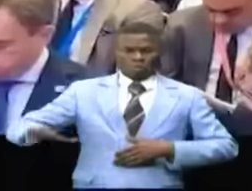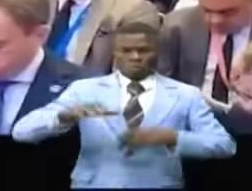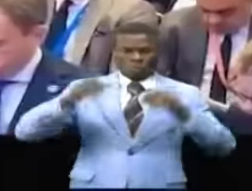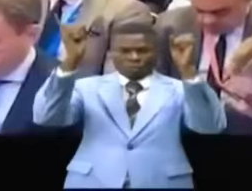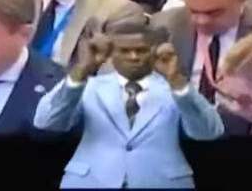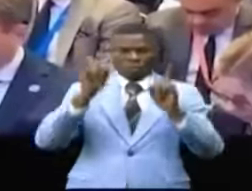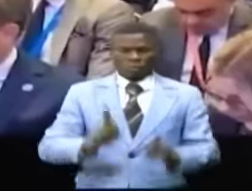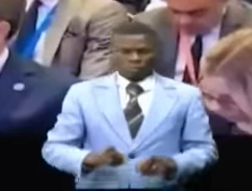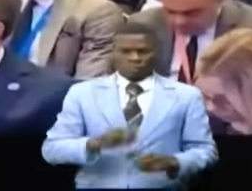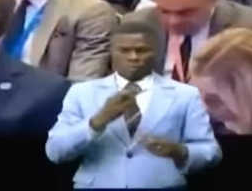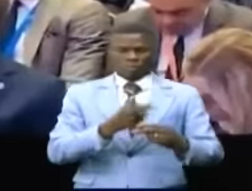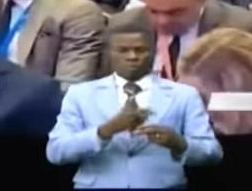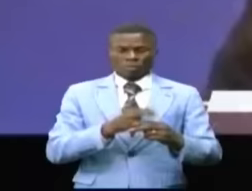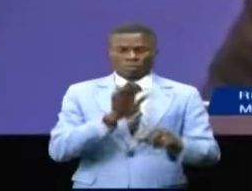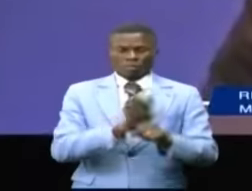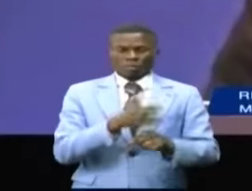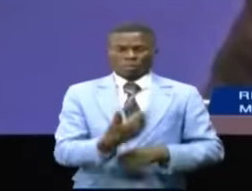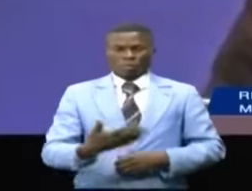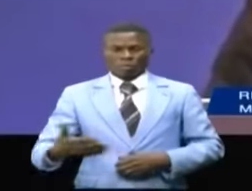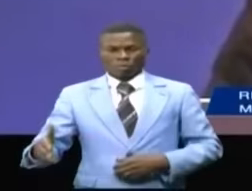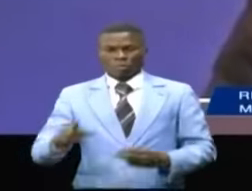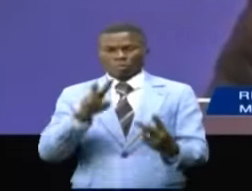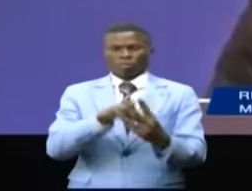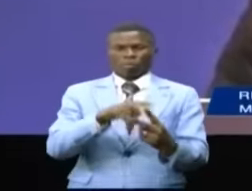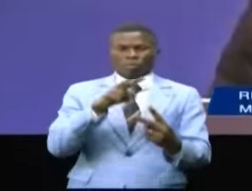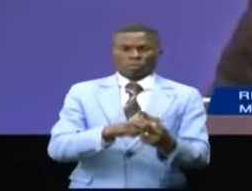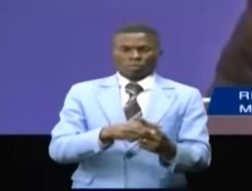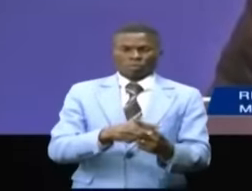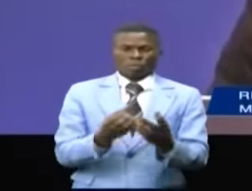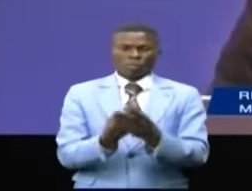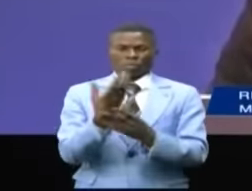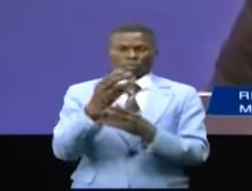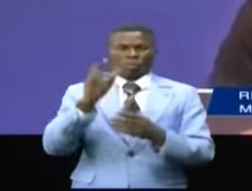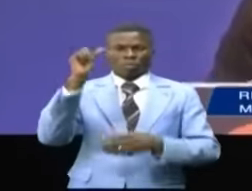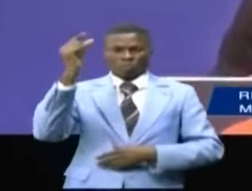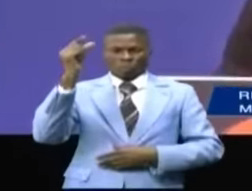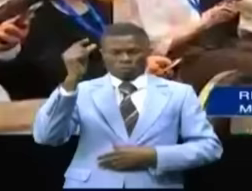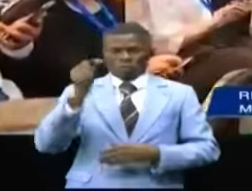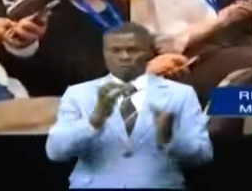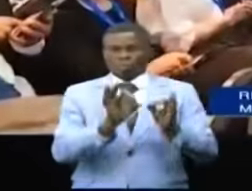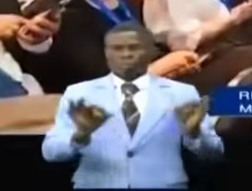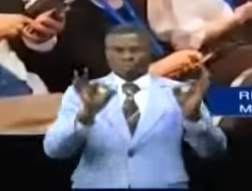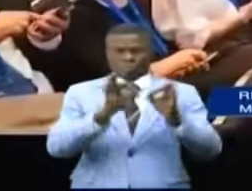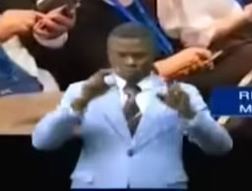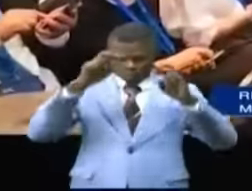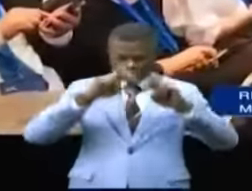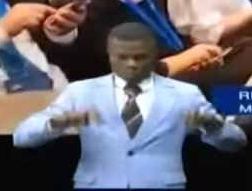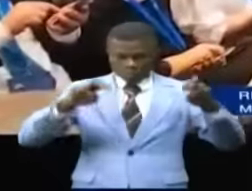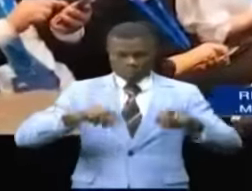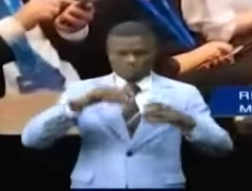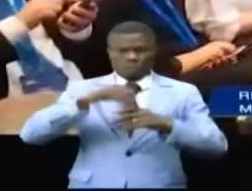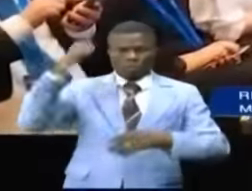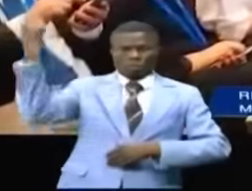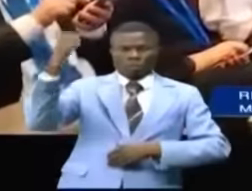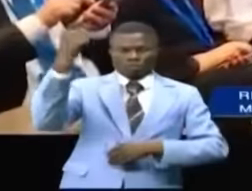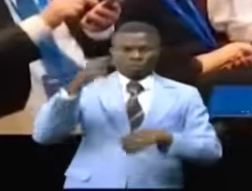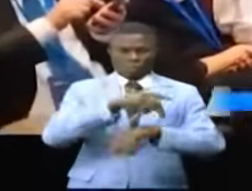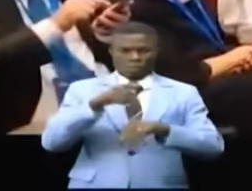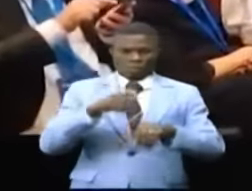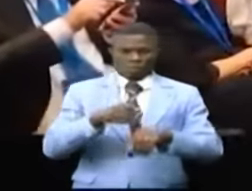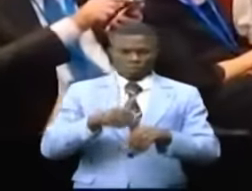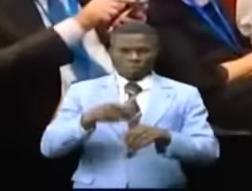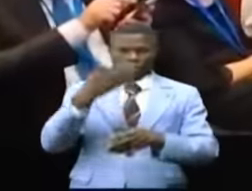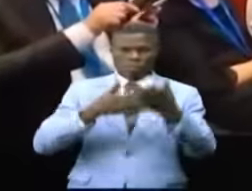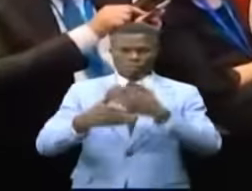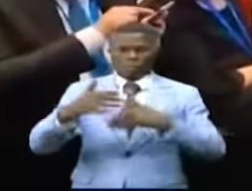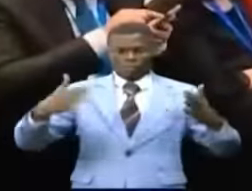africains qui regorge d'importantes réserves en ressources minérales critiques et recherchées en cette période des